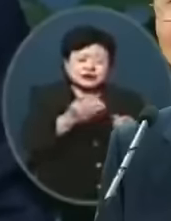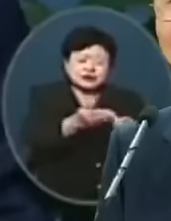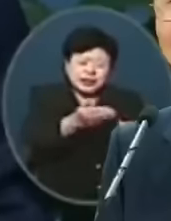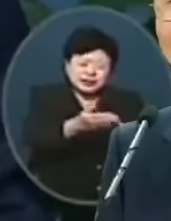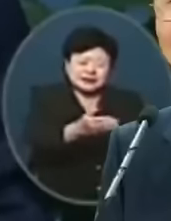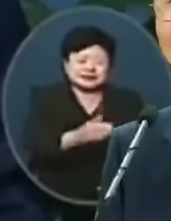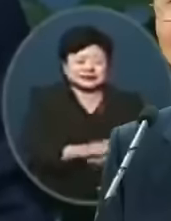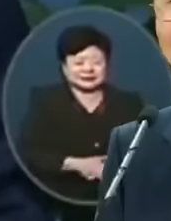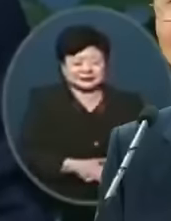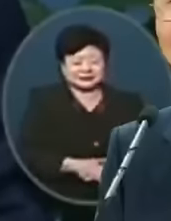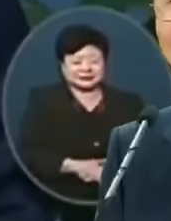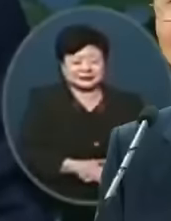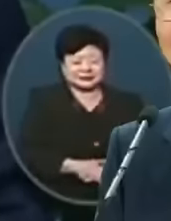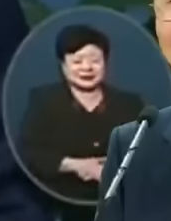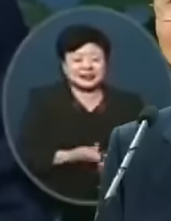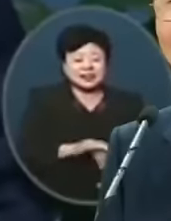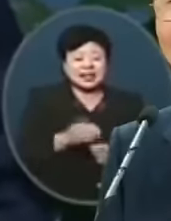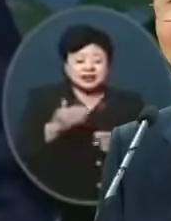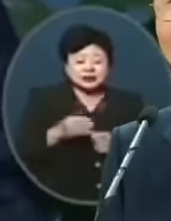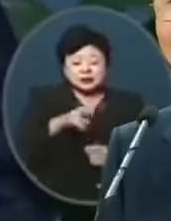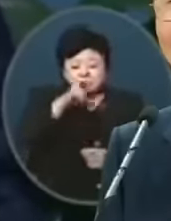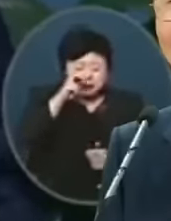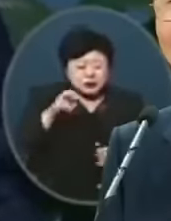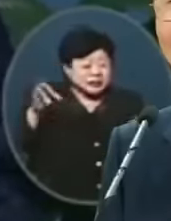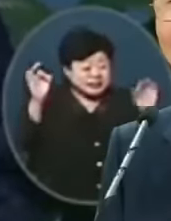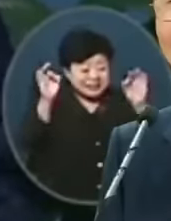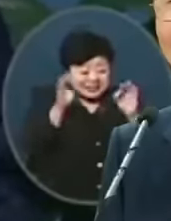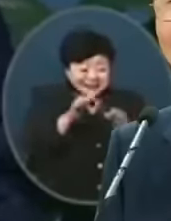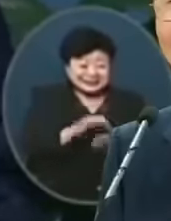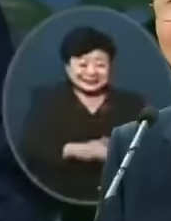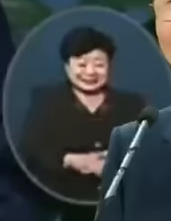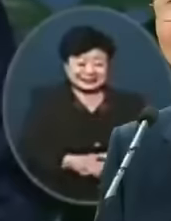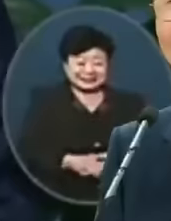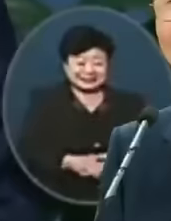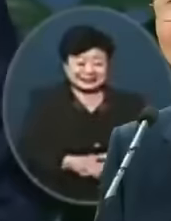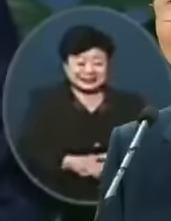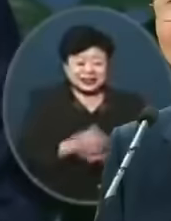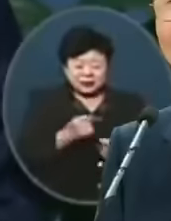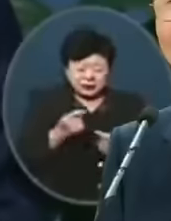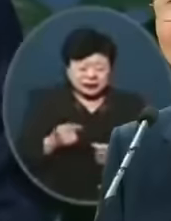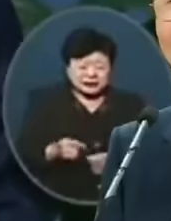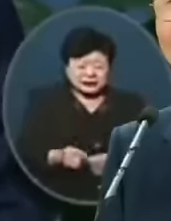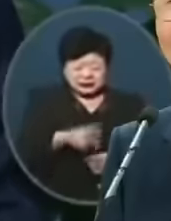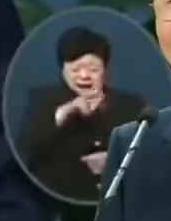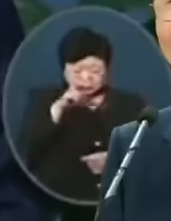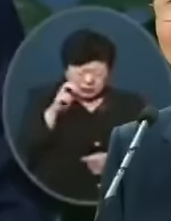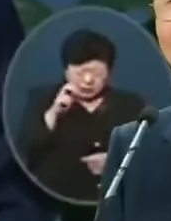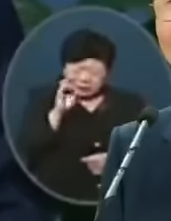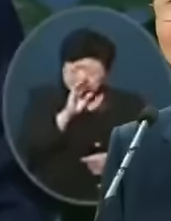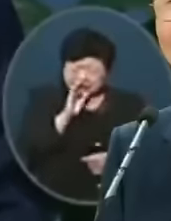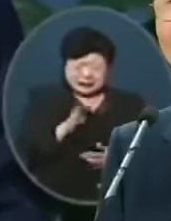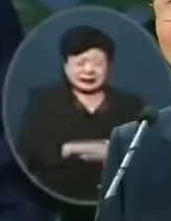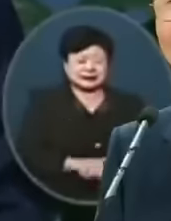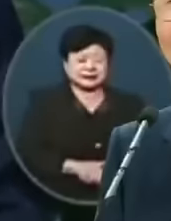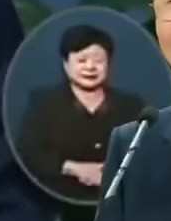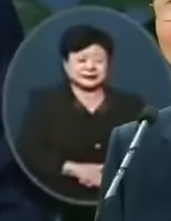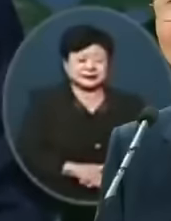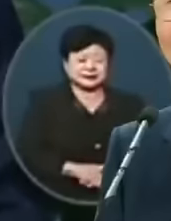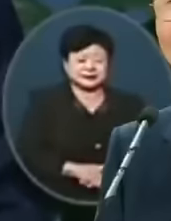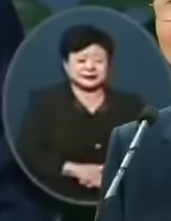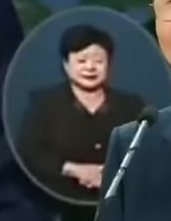것입니다. 사랑해야 미움이 사라지는 것입니다. 우리가 똑같이 미워하면 어떻게